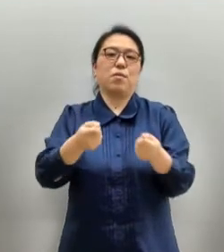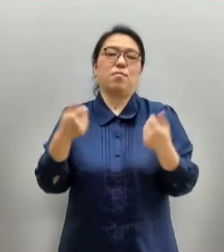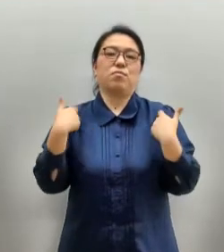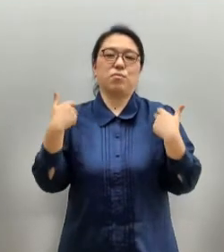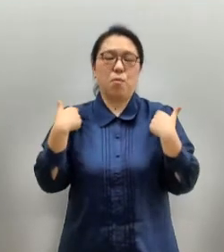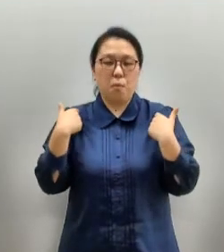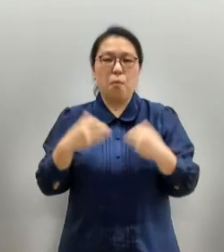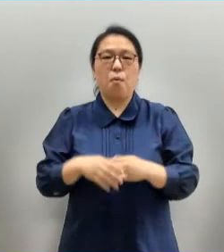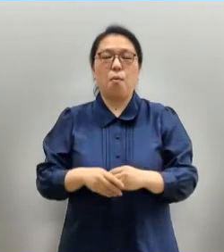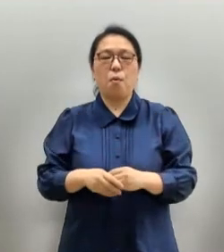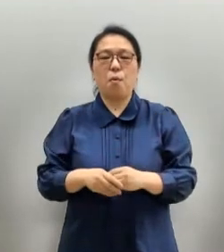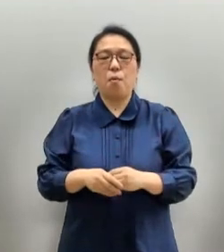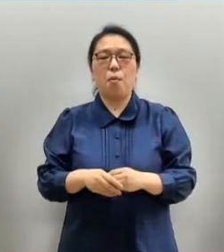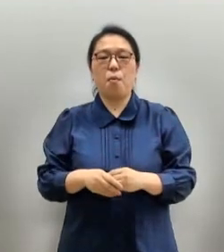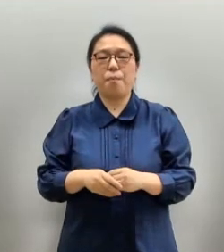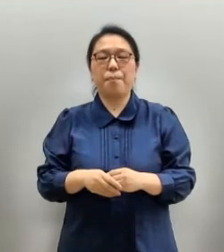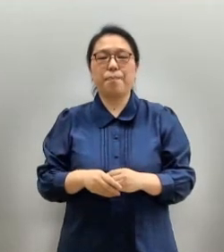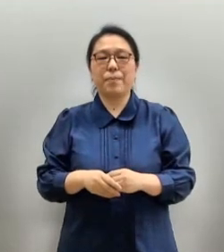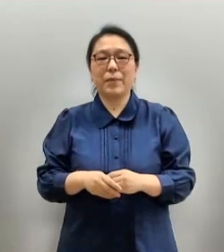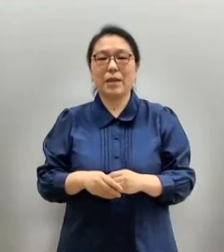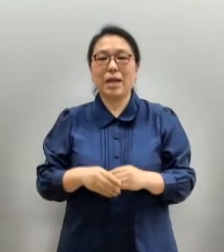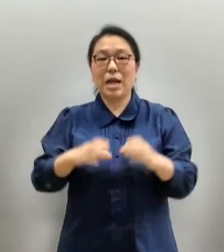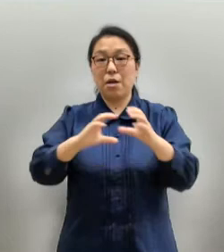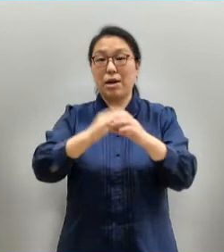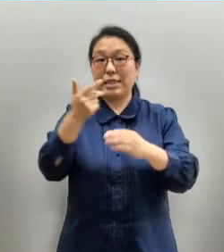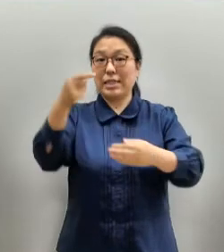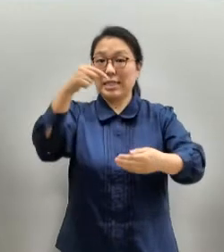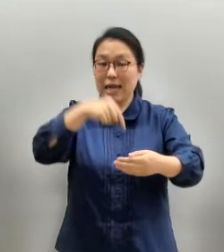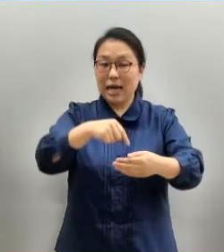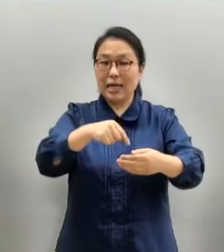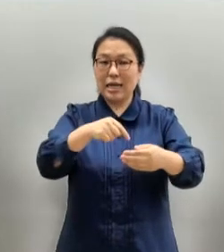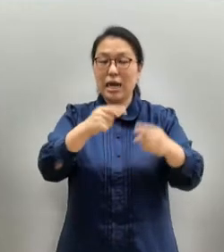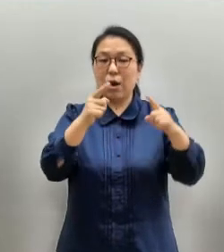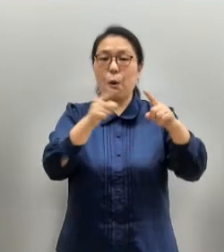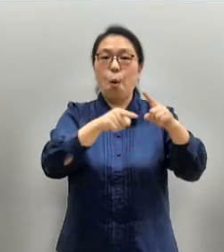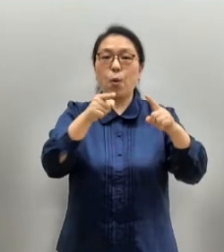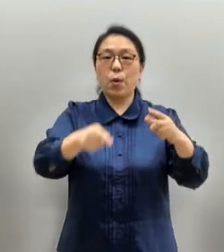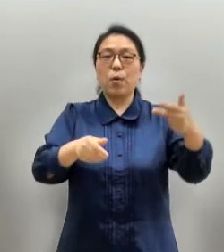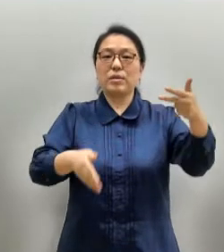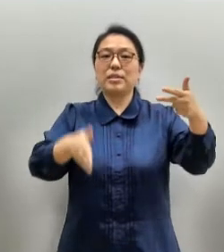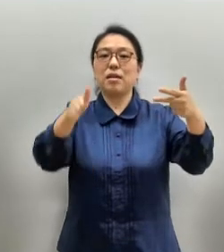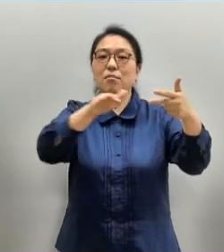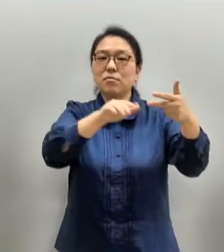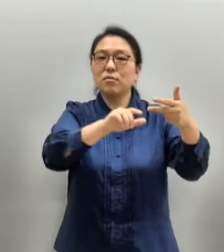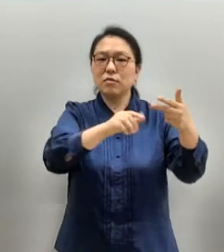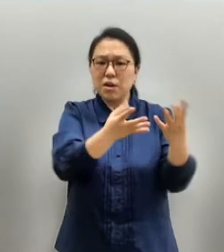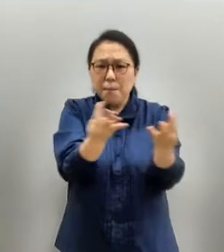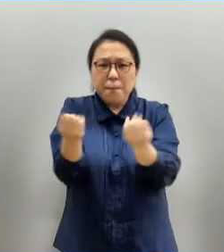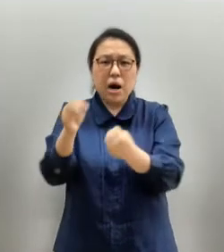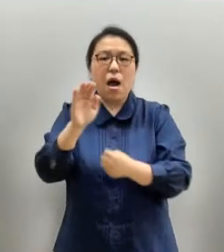今市内に相当の公共施設等がございますが、人